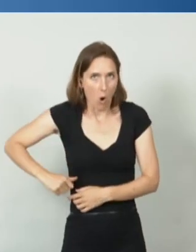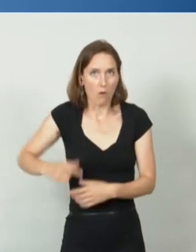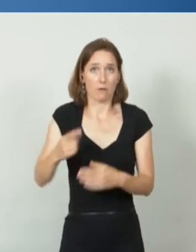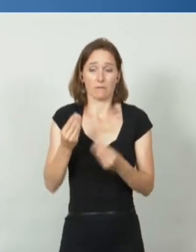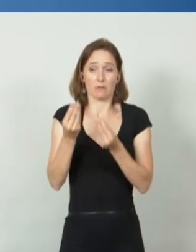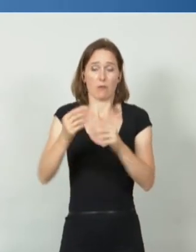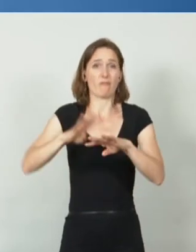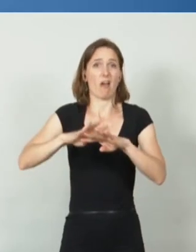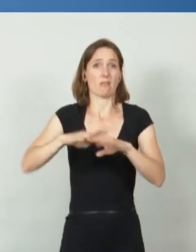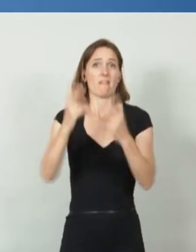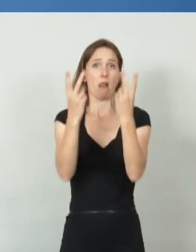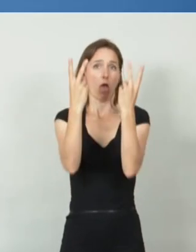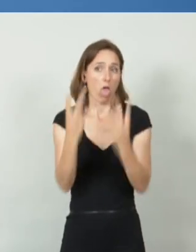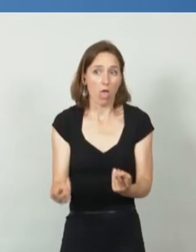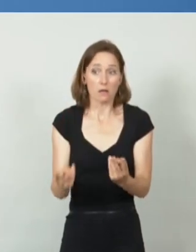qu'ils entraînent